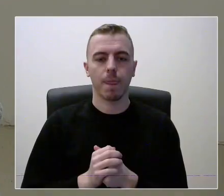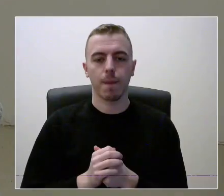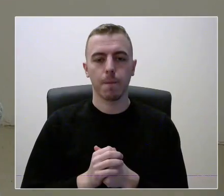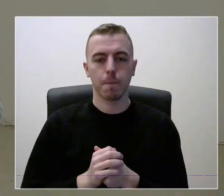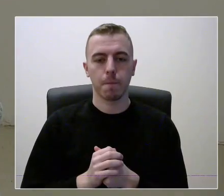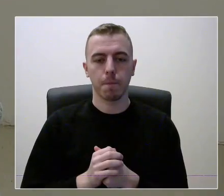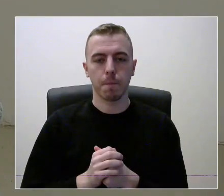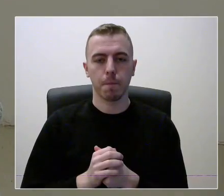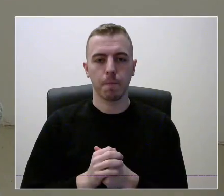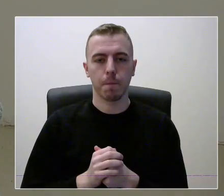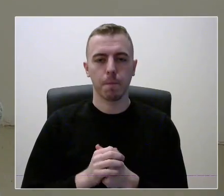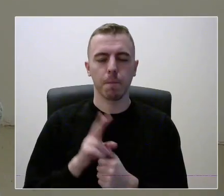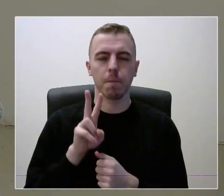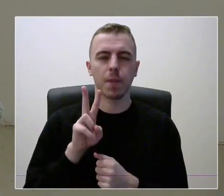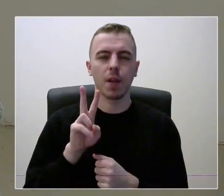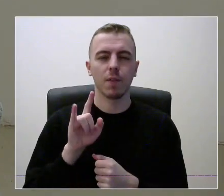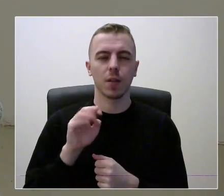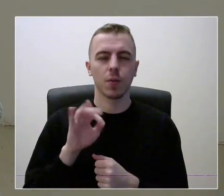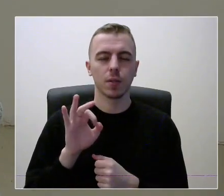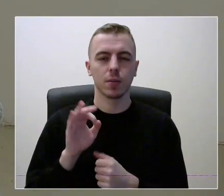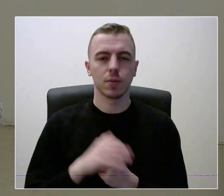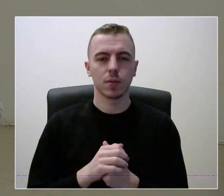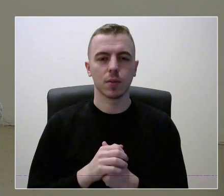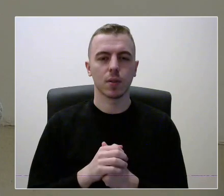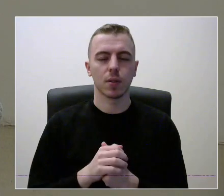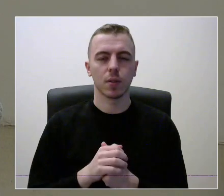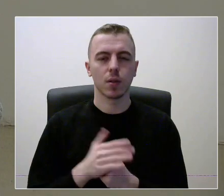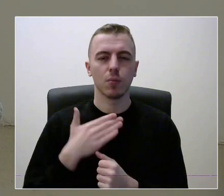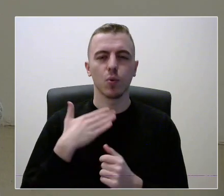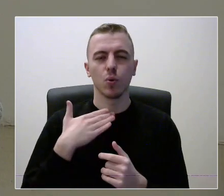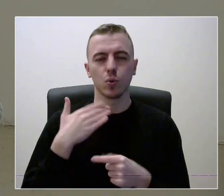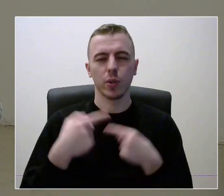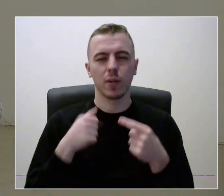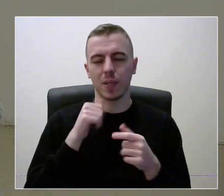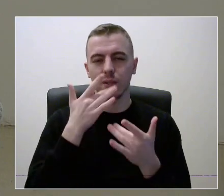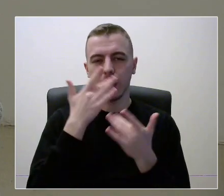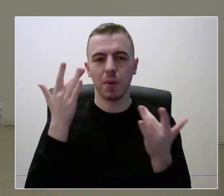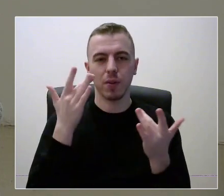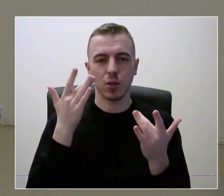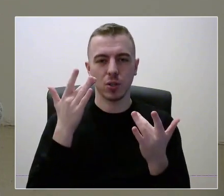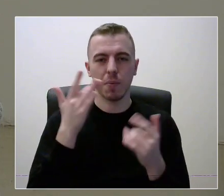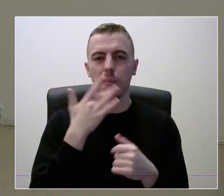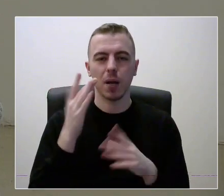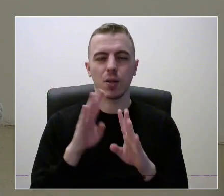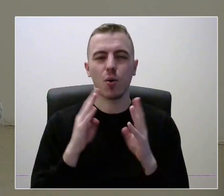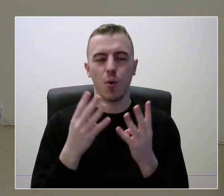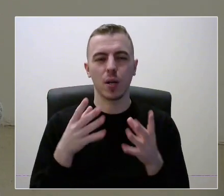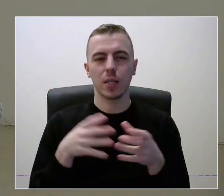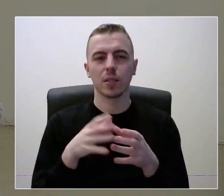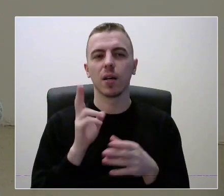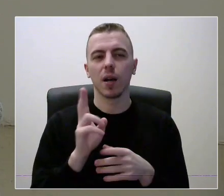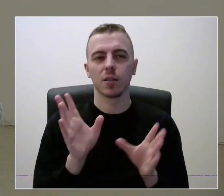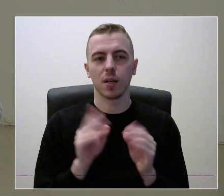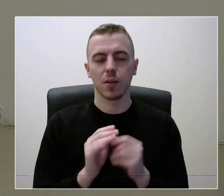Iš ties mūsų komandą, tokia yra jau tradicija, kad mes paviešiname koaliciją. Tą darėme 2015-ais,